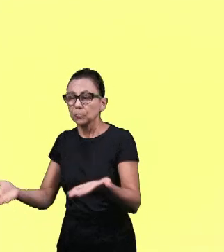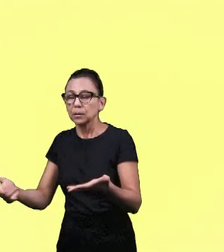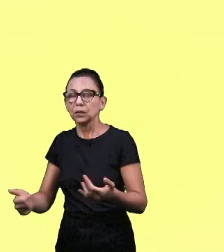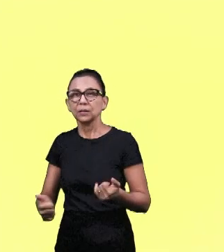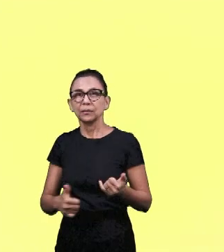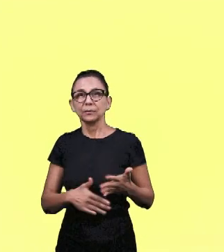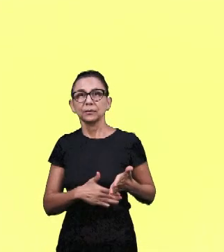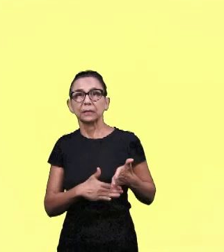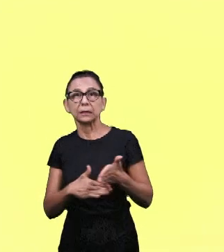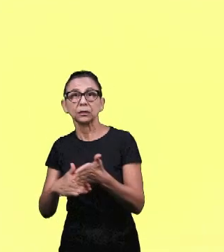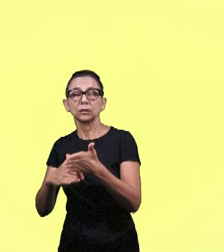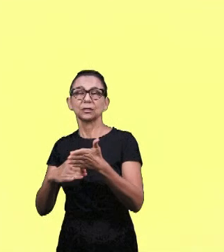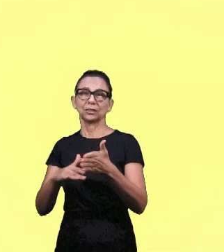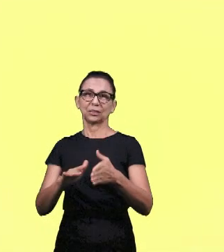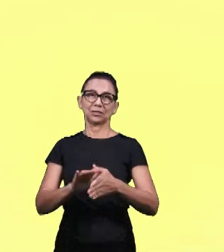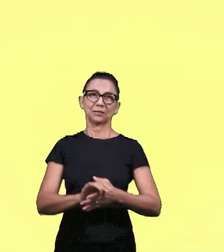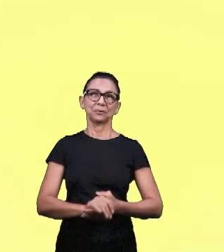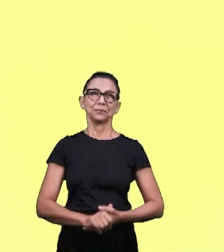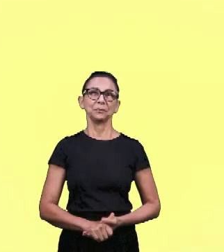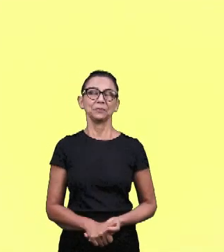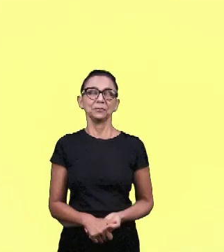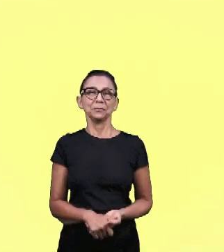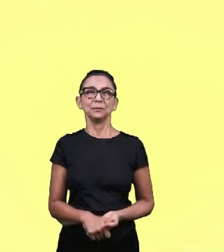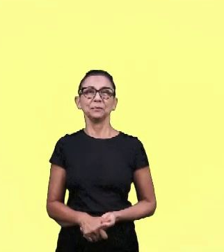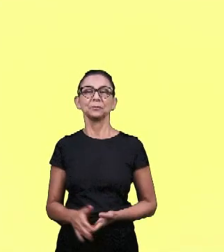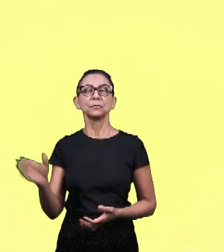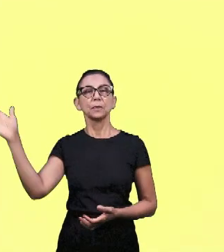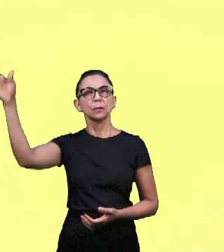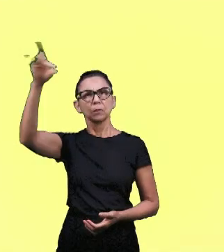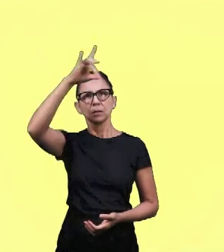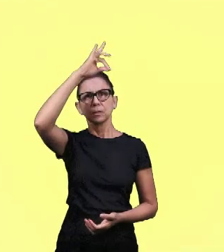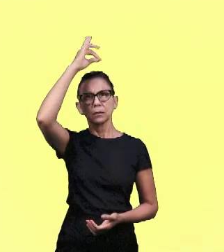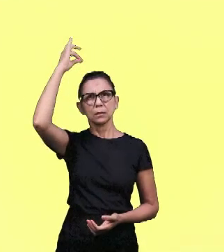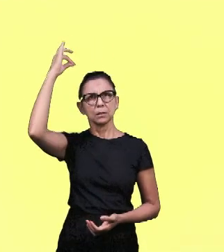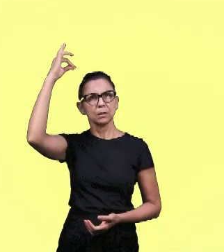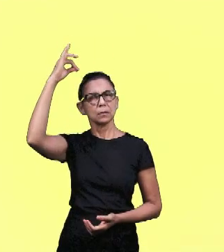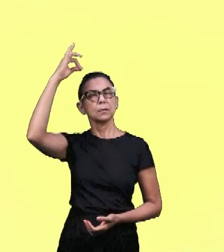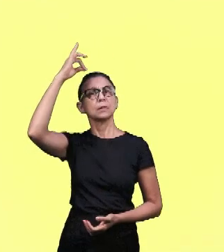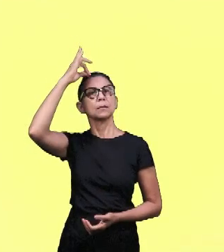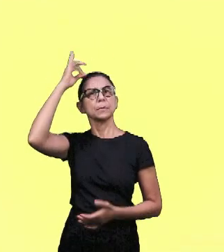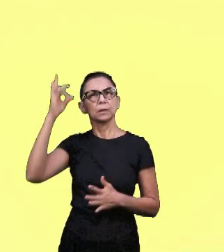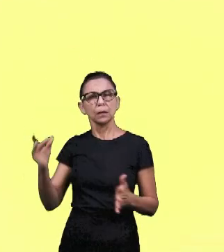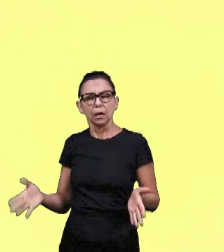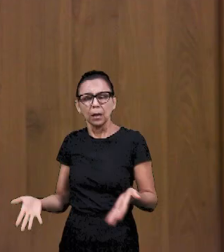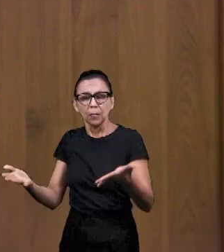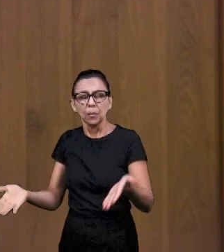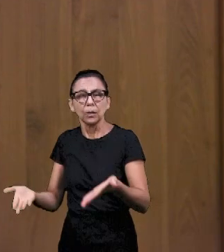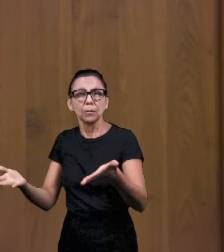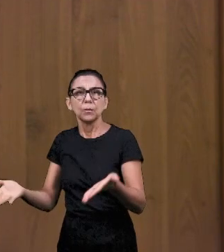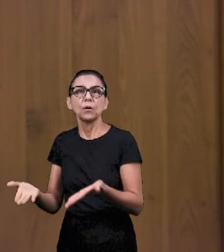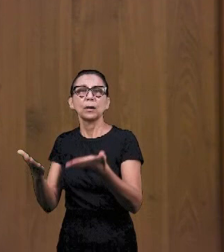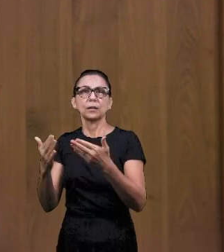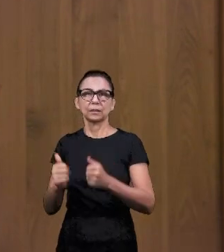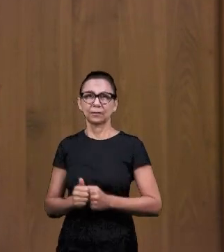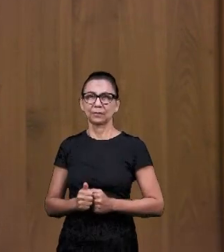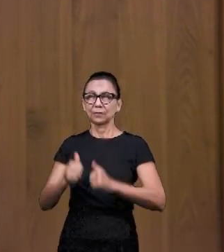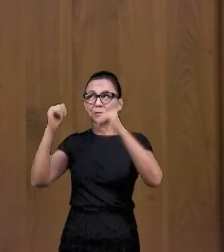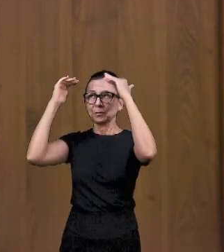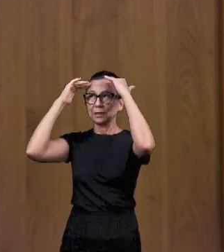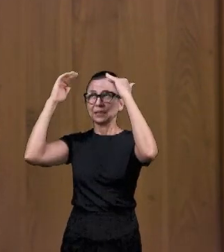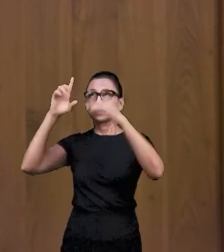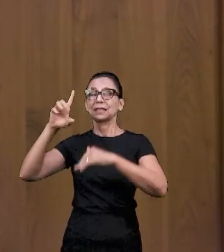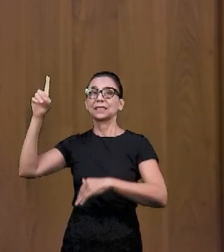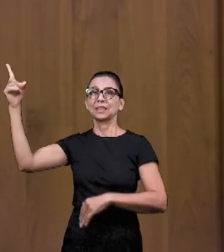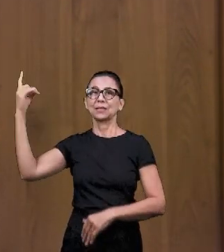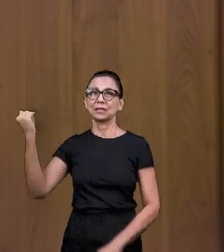conduire, amener à faire quelque chose. Le Saint-Esprit a amené Samson à faire la volonté du Seigneur. Samson a grandi, il